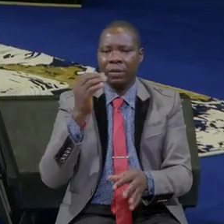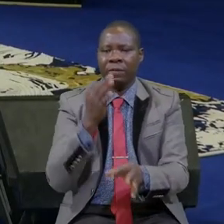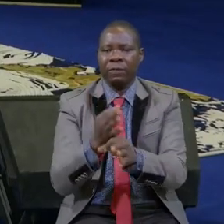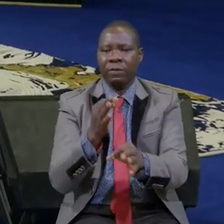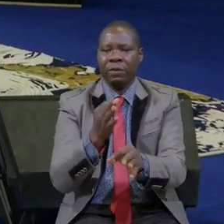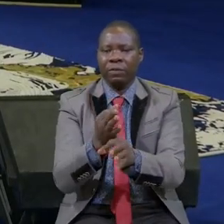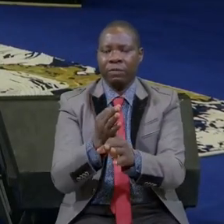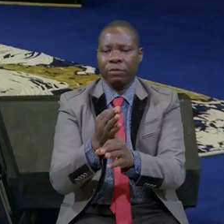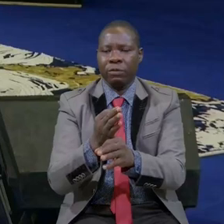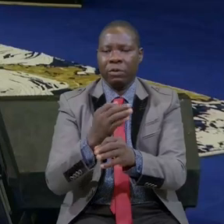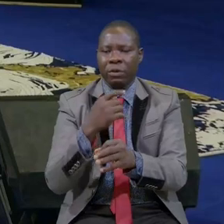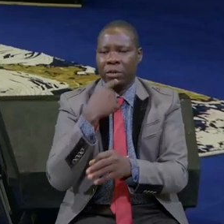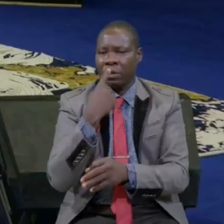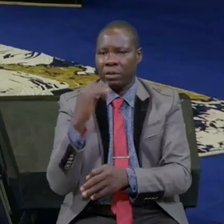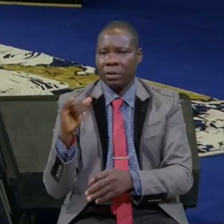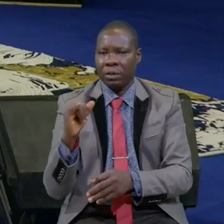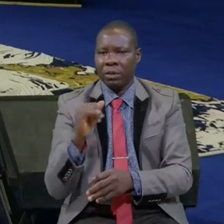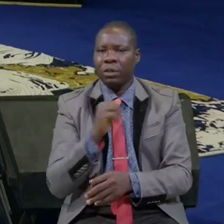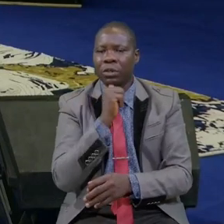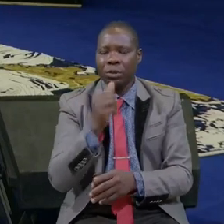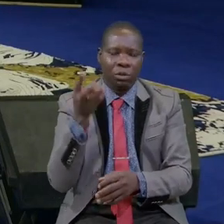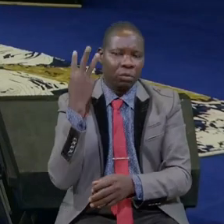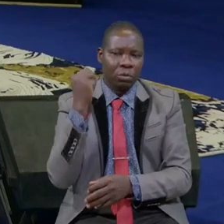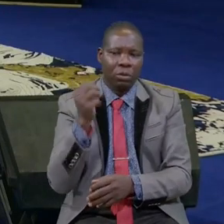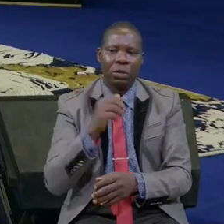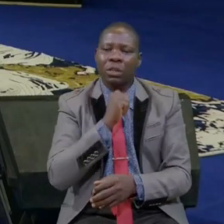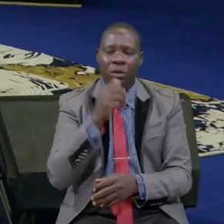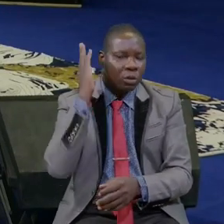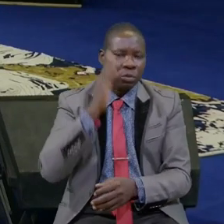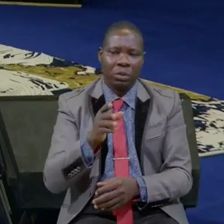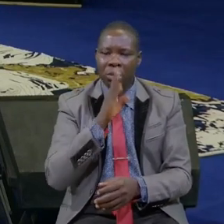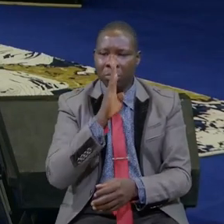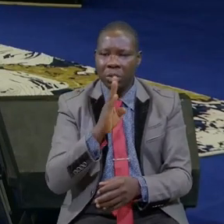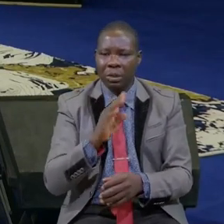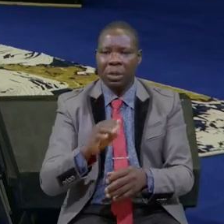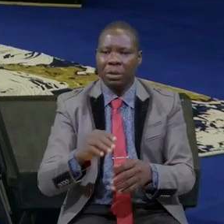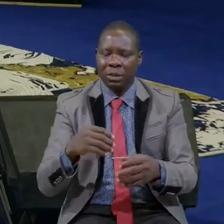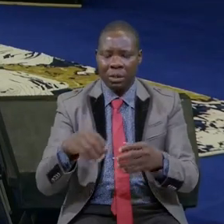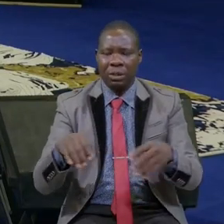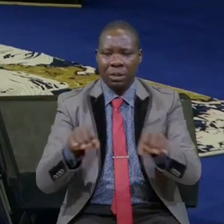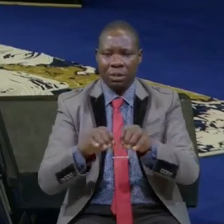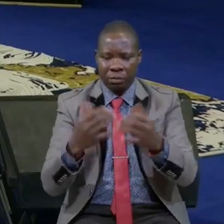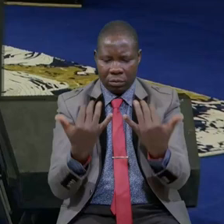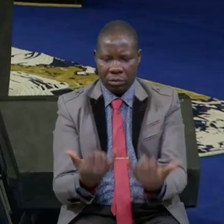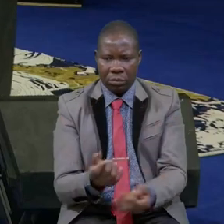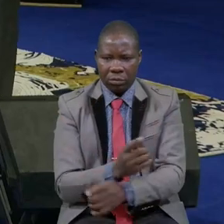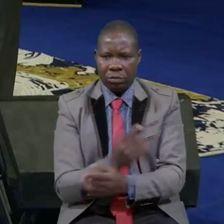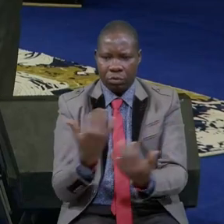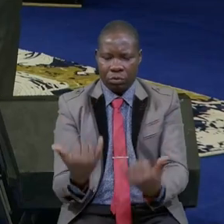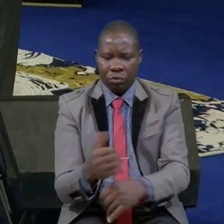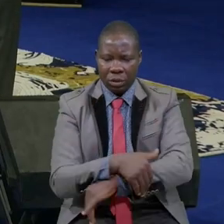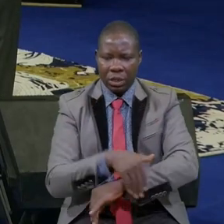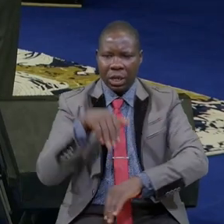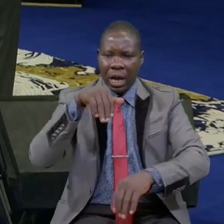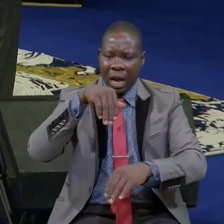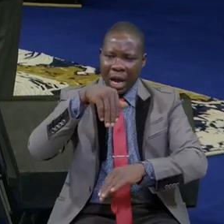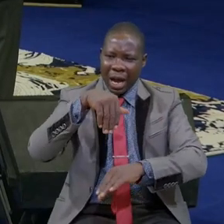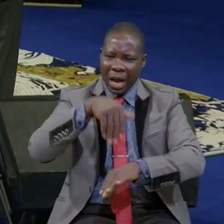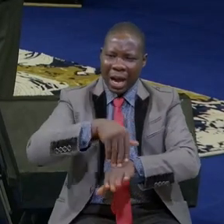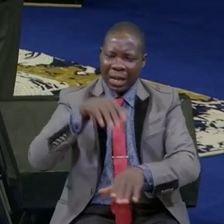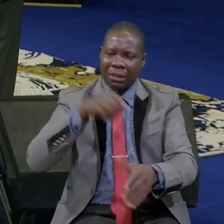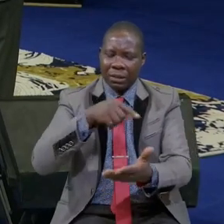et entièrement, ce n'est pas, sera même aujourd'hui, même en ce moment et même dans ta vie ce